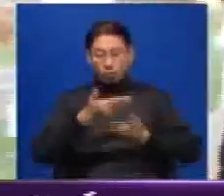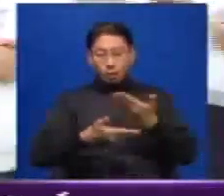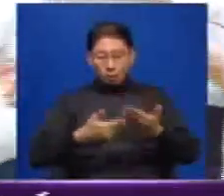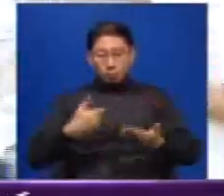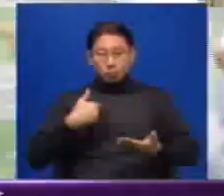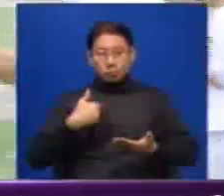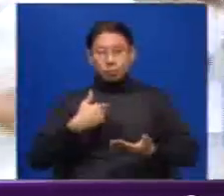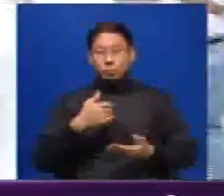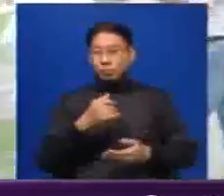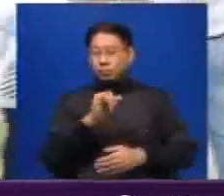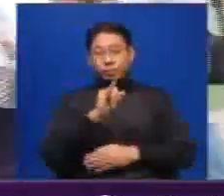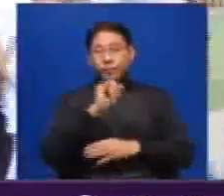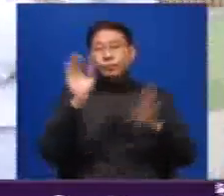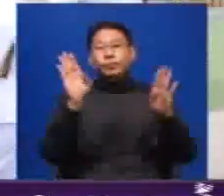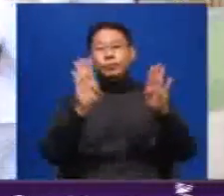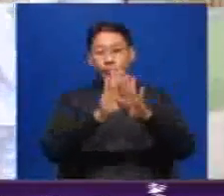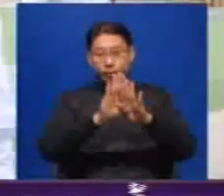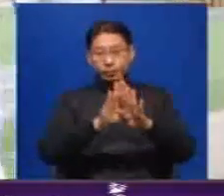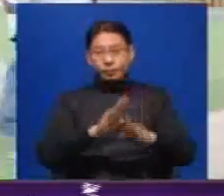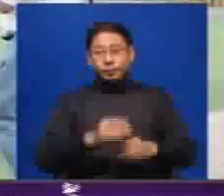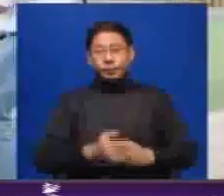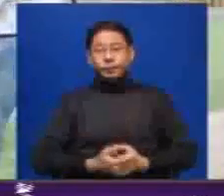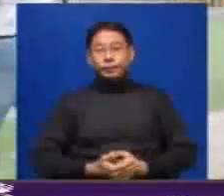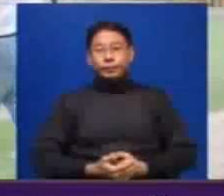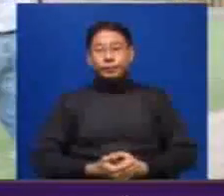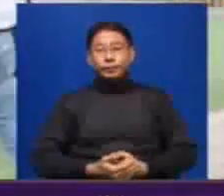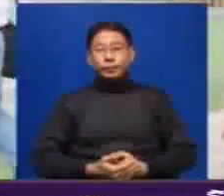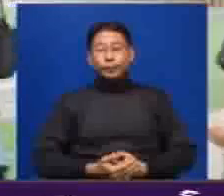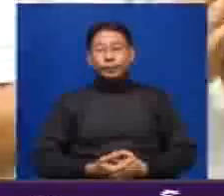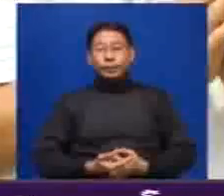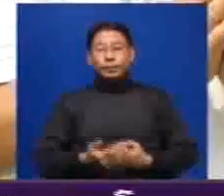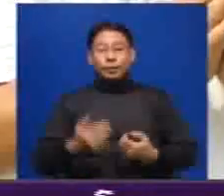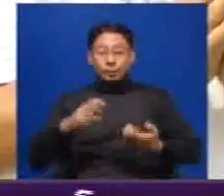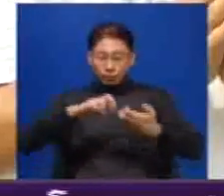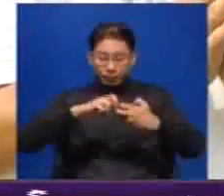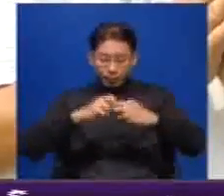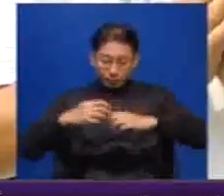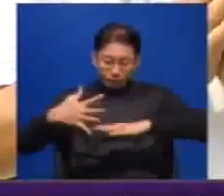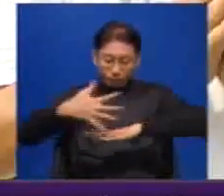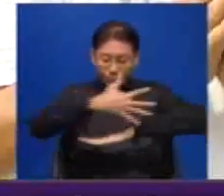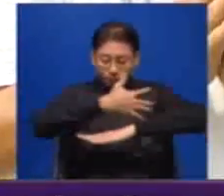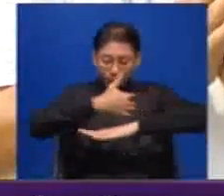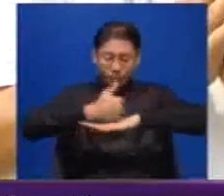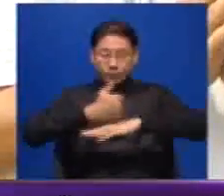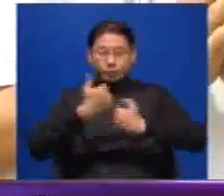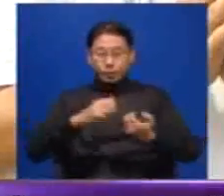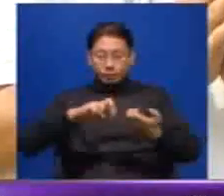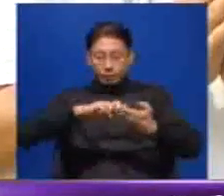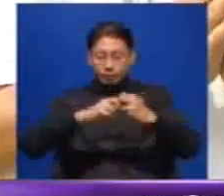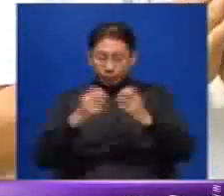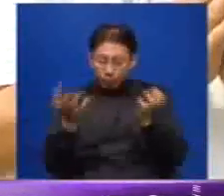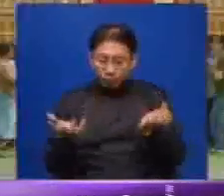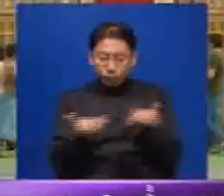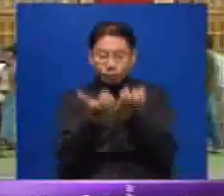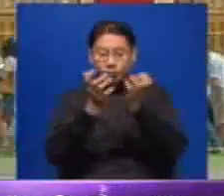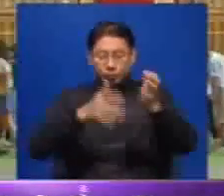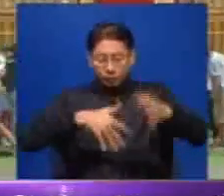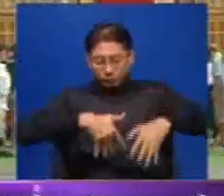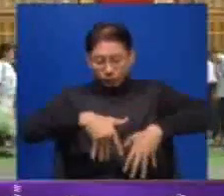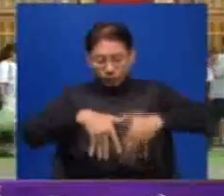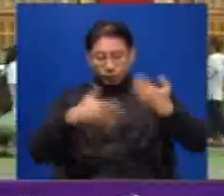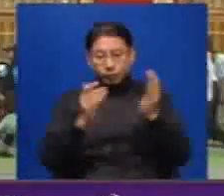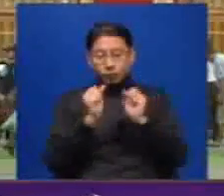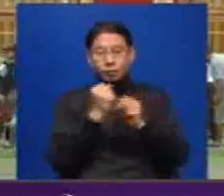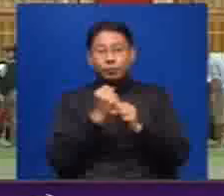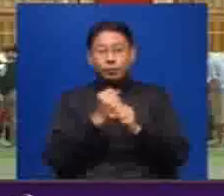ไม่ได้เลยก็ปิดไปเลย จากความวุ่นวายทางการเมืองที่ส่งผลกระทบต่อชีวิตของผู้คนเป็นวงกว้างจึงทำให้พุทธ